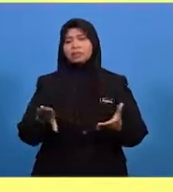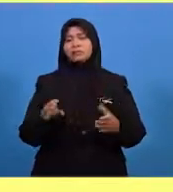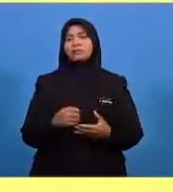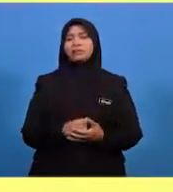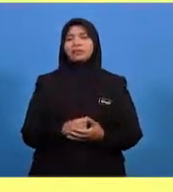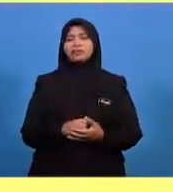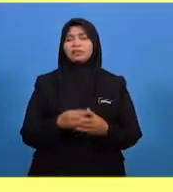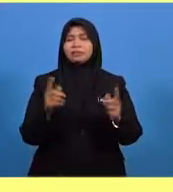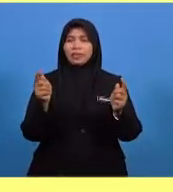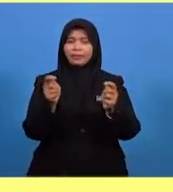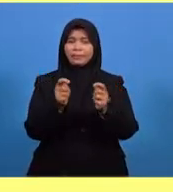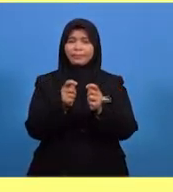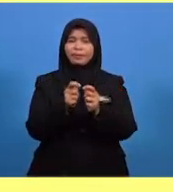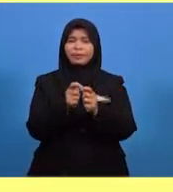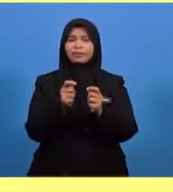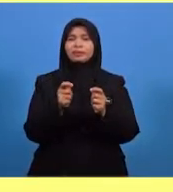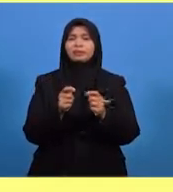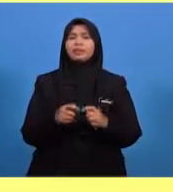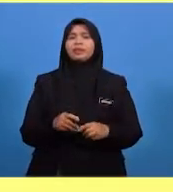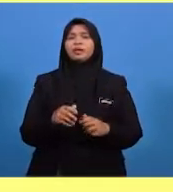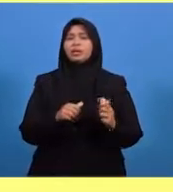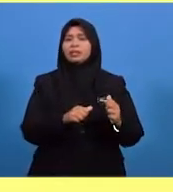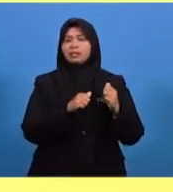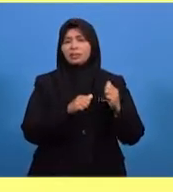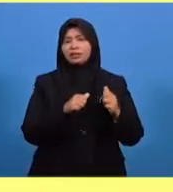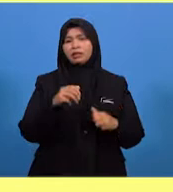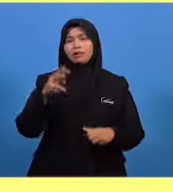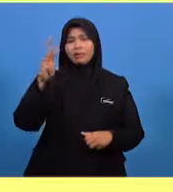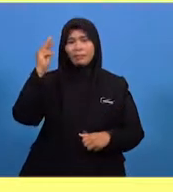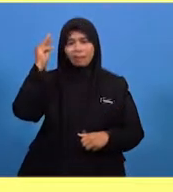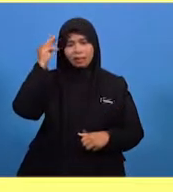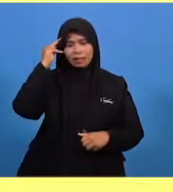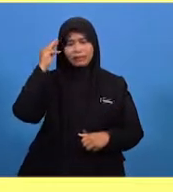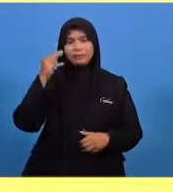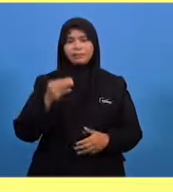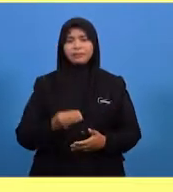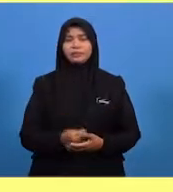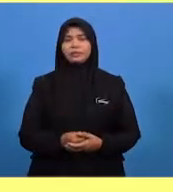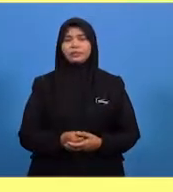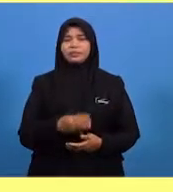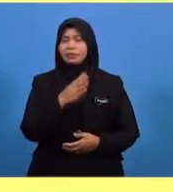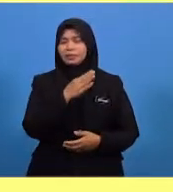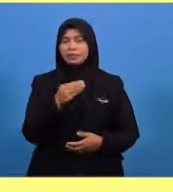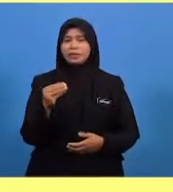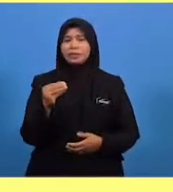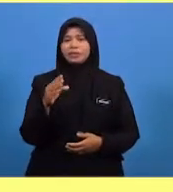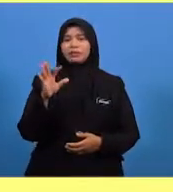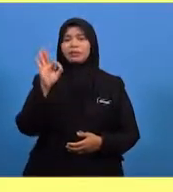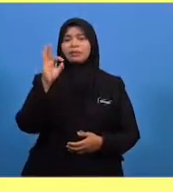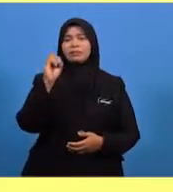seperti rejimen Askar Melayu dan posts